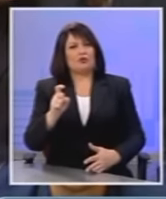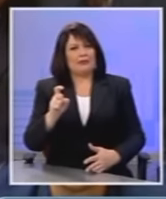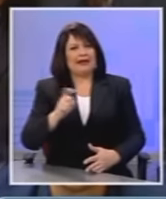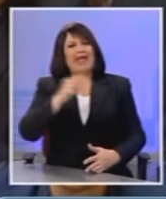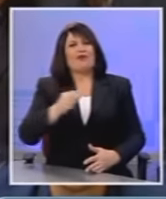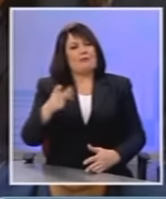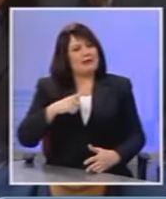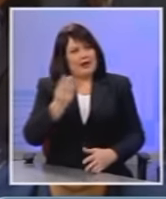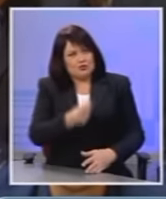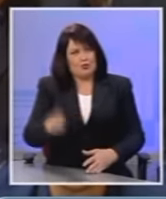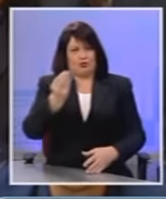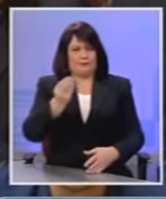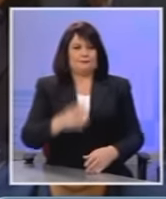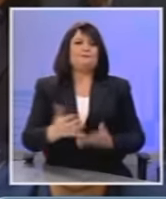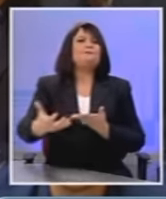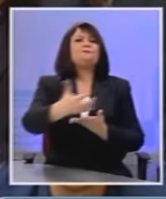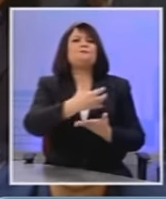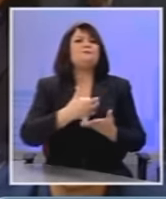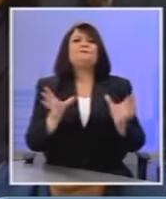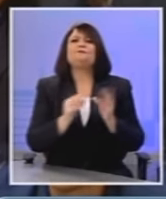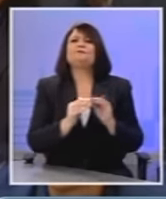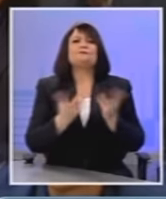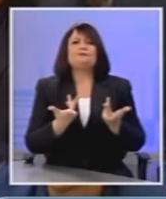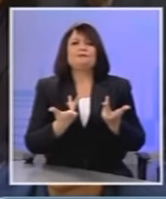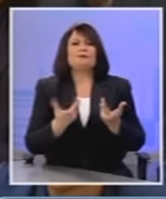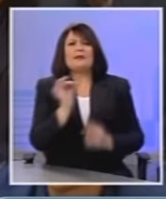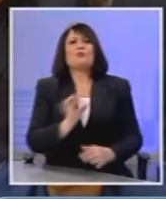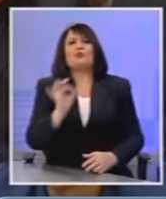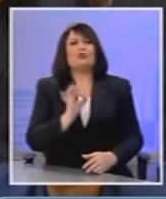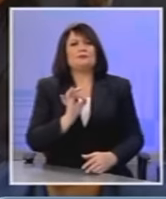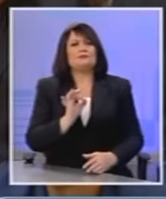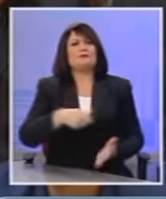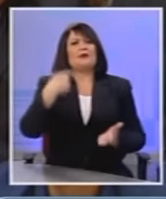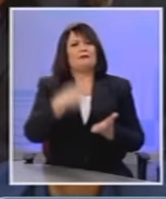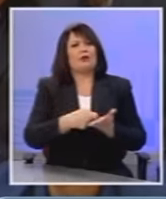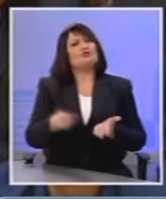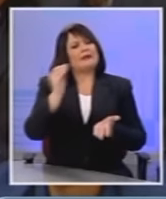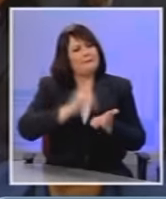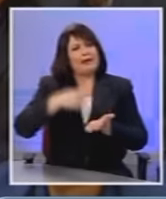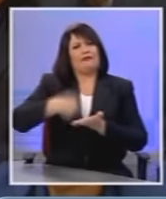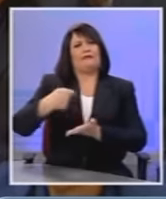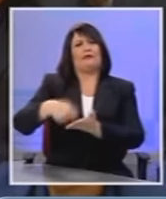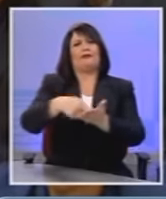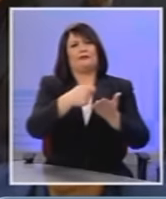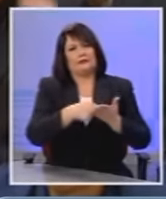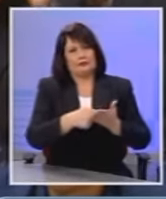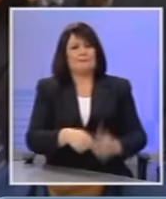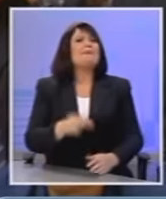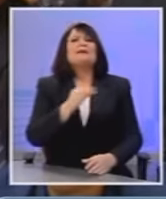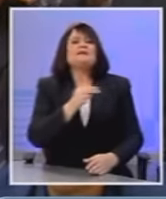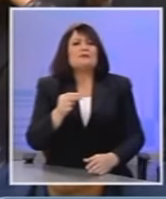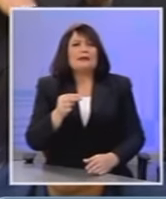1.635.000.000 ευρώ. Τα έσοδα θα αφορούν κατά βάση άμεσους και έμεσους φόρους. Δηλαδή, επί της